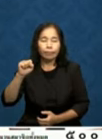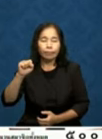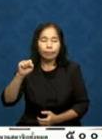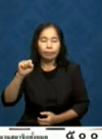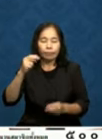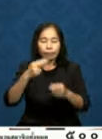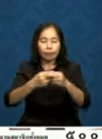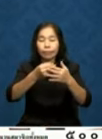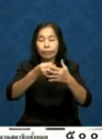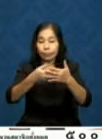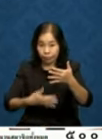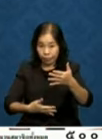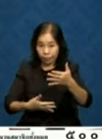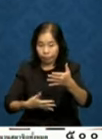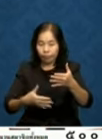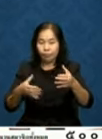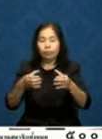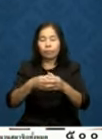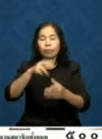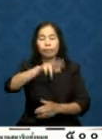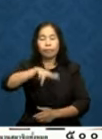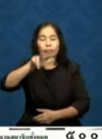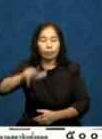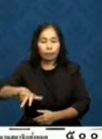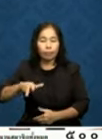บัญชีรายชื่อพรรคเพื่อไทย